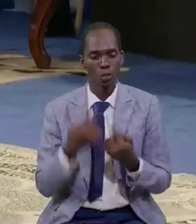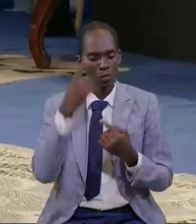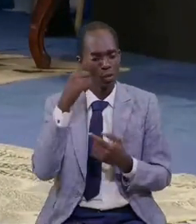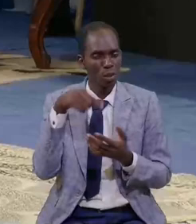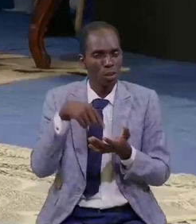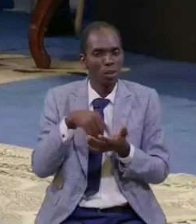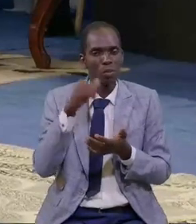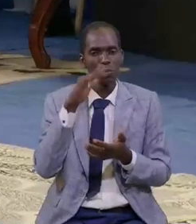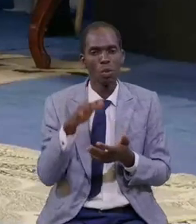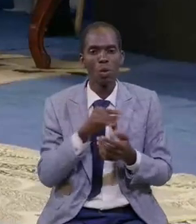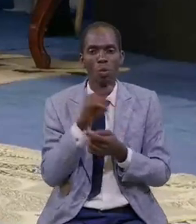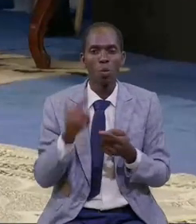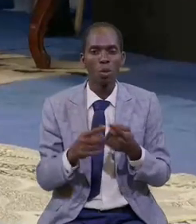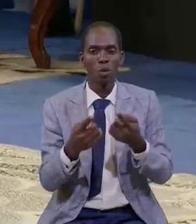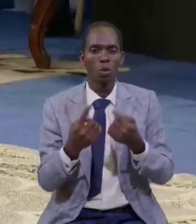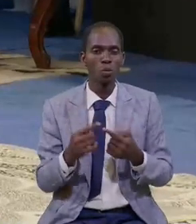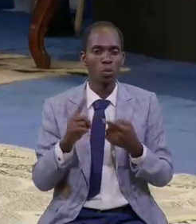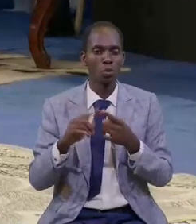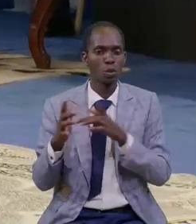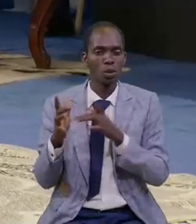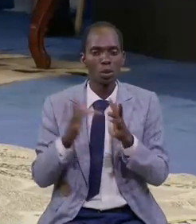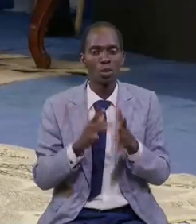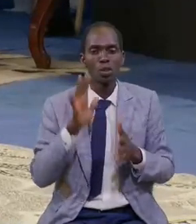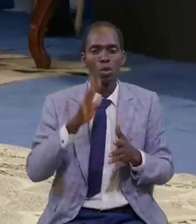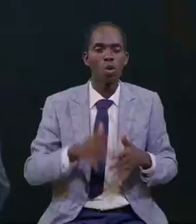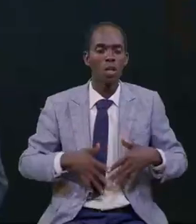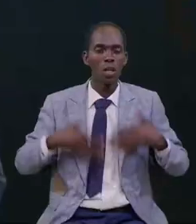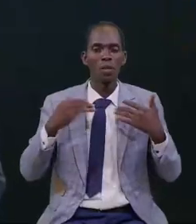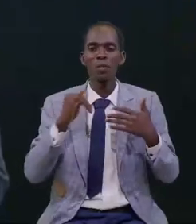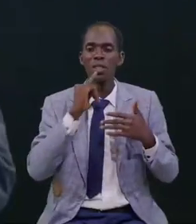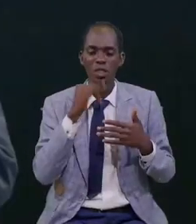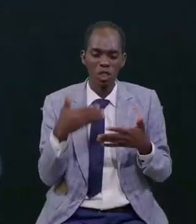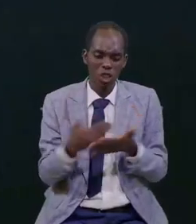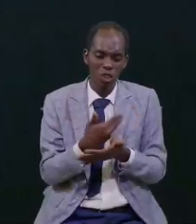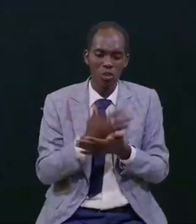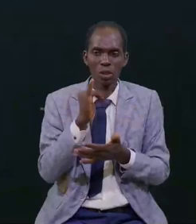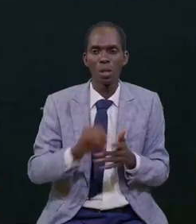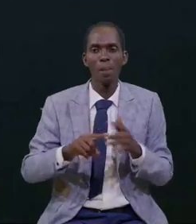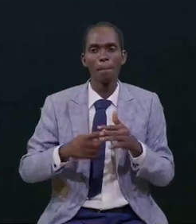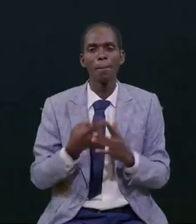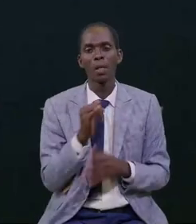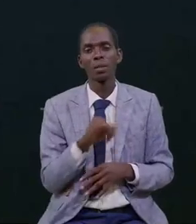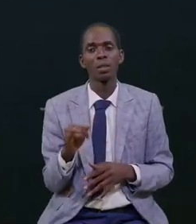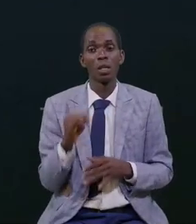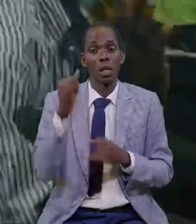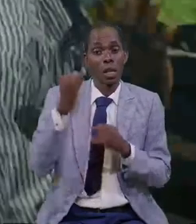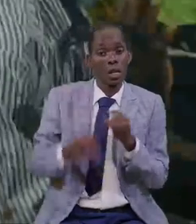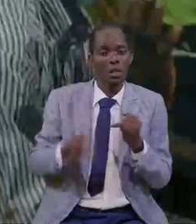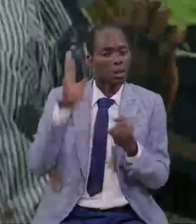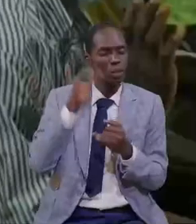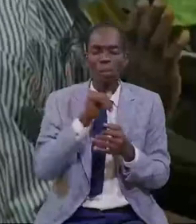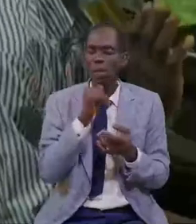viens à Jésus ta vie vient à peine de commencer la fin ne viendra pas pour